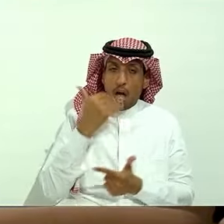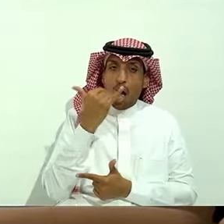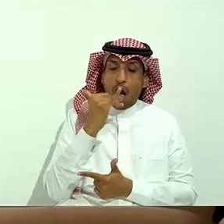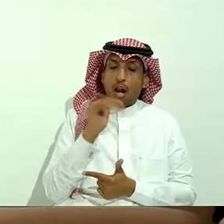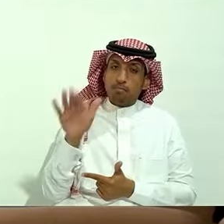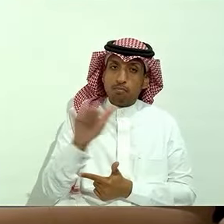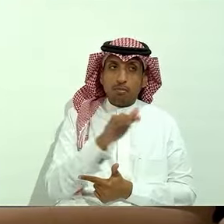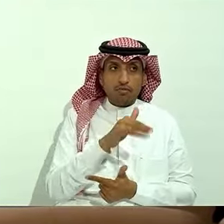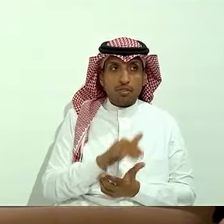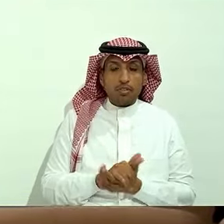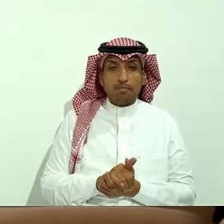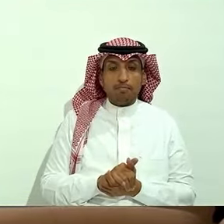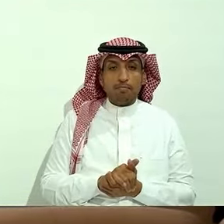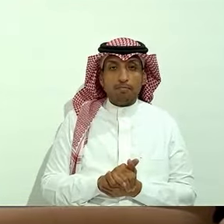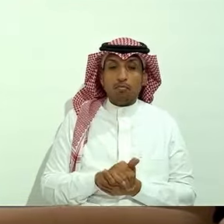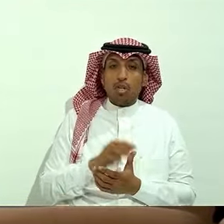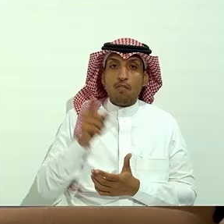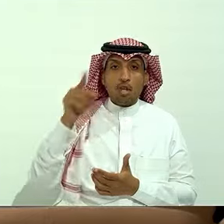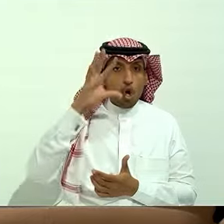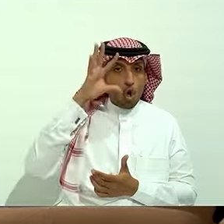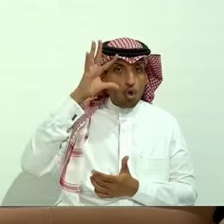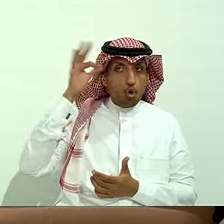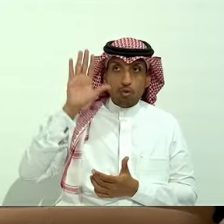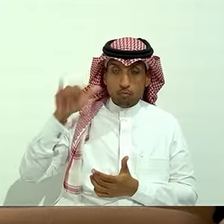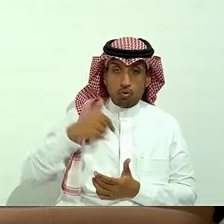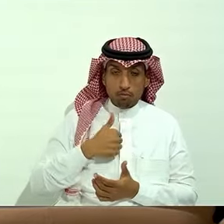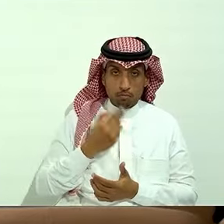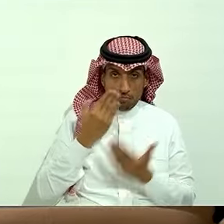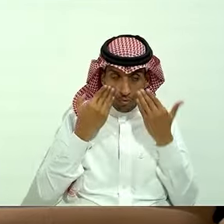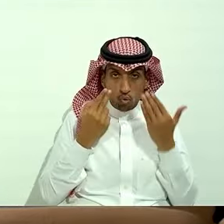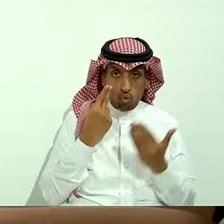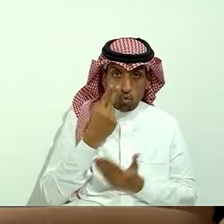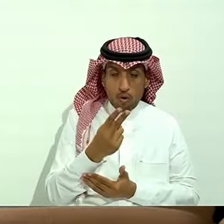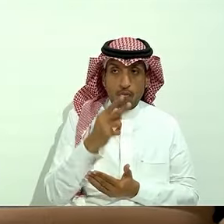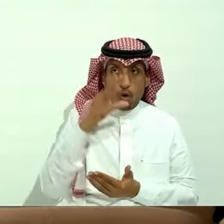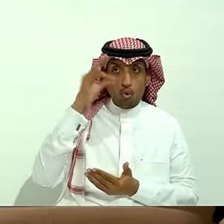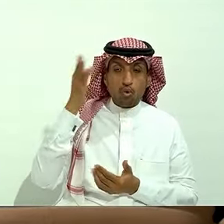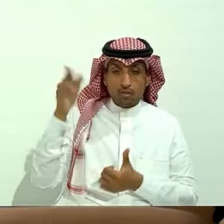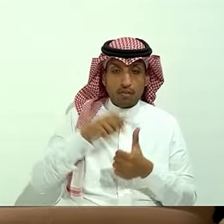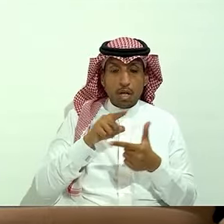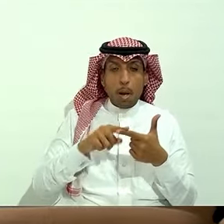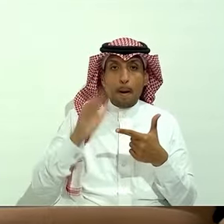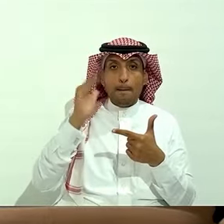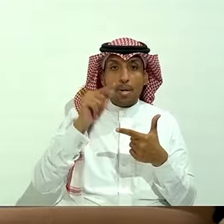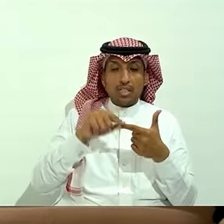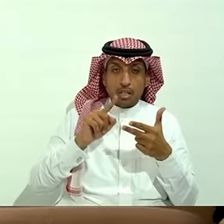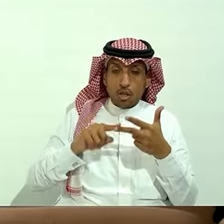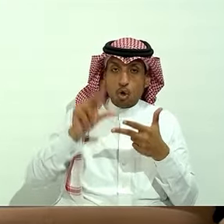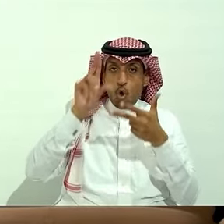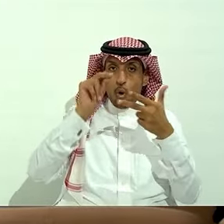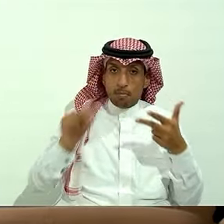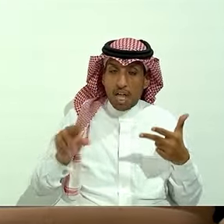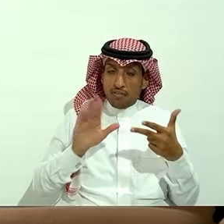بلدان، موجود في تونس، أنا شفته يعني في تونس في مصر في لبنان